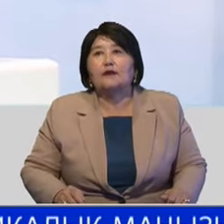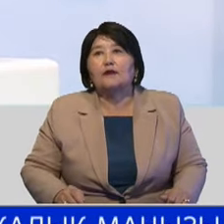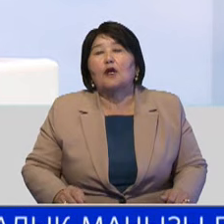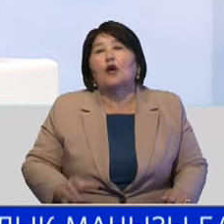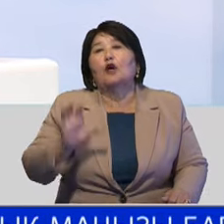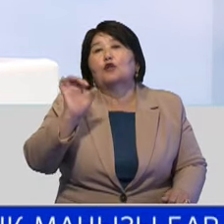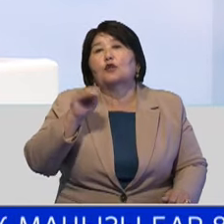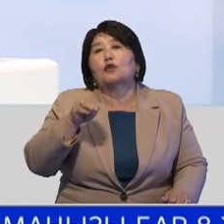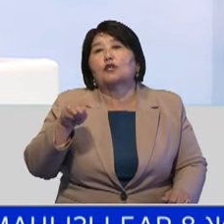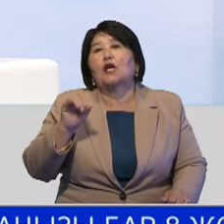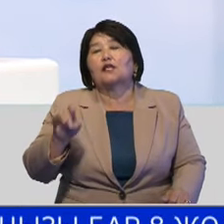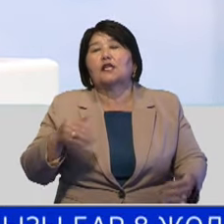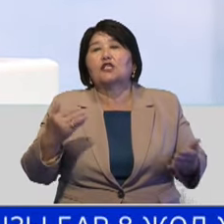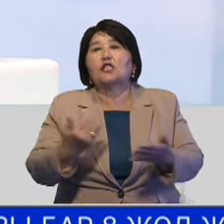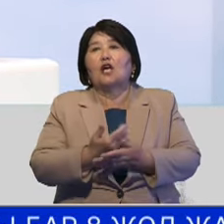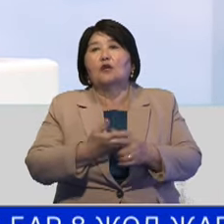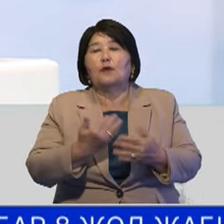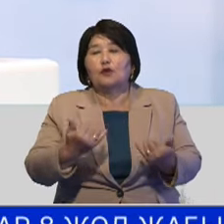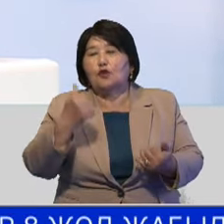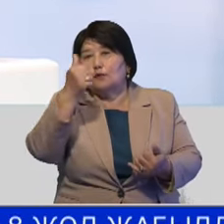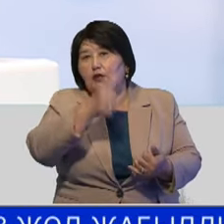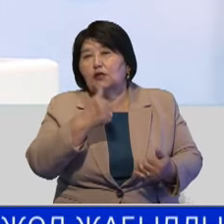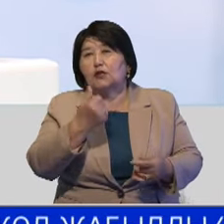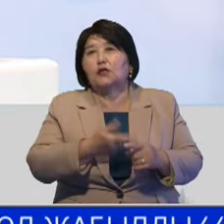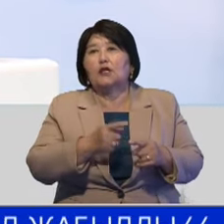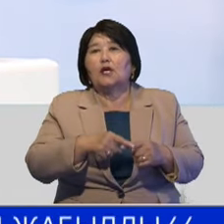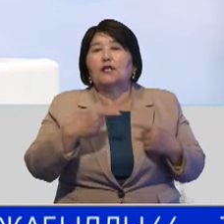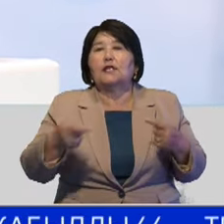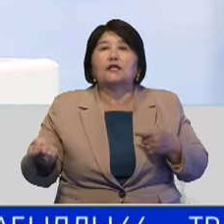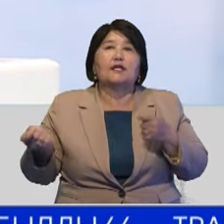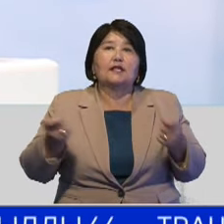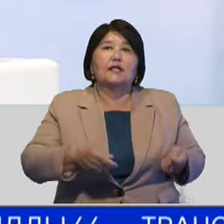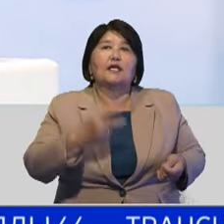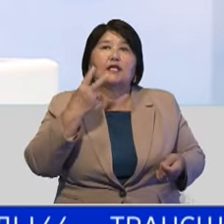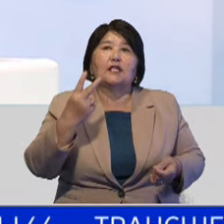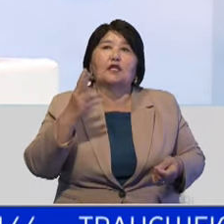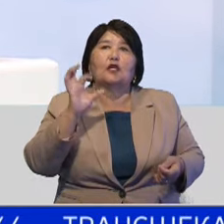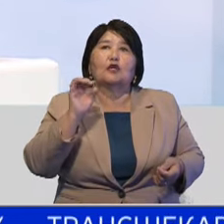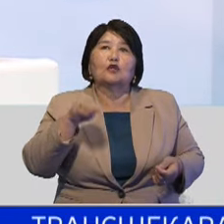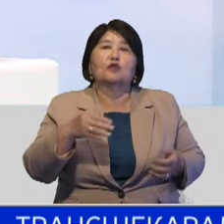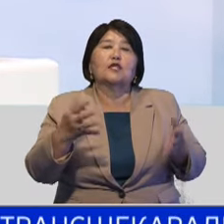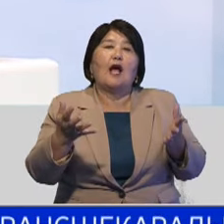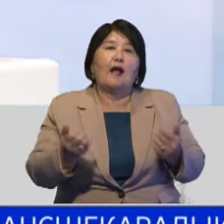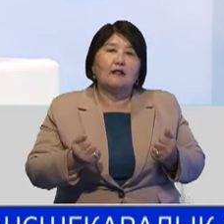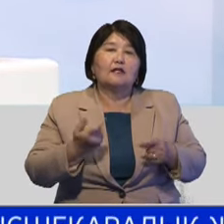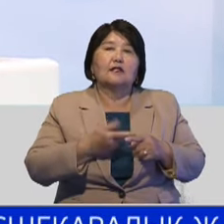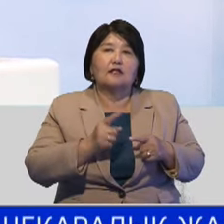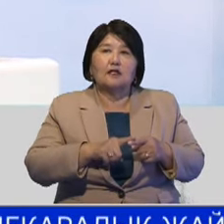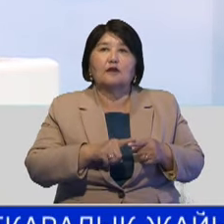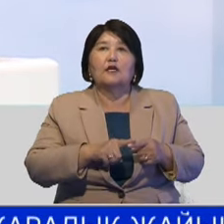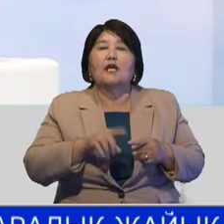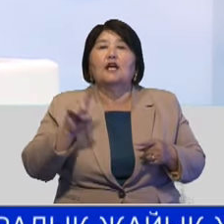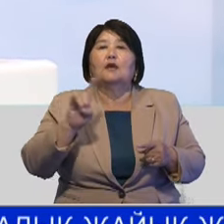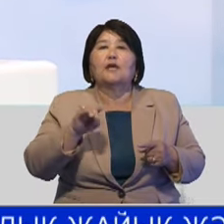Сорттарды жаңалау бағытында ішіміздегі жылы Түркия елінен 2 сорт түрі алдырылып, осы